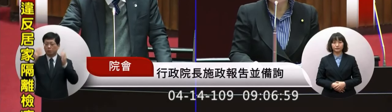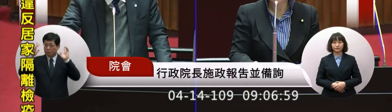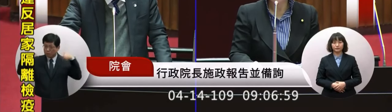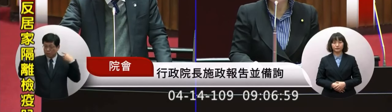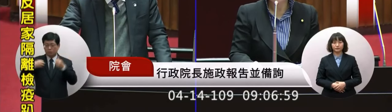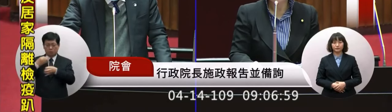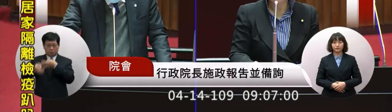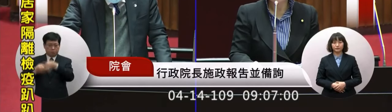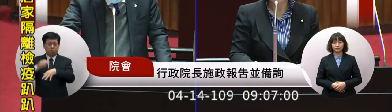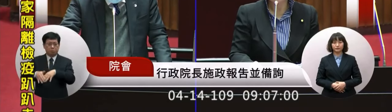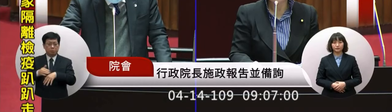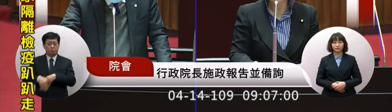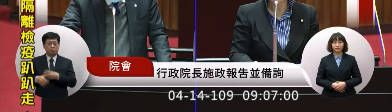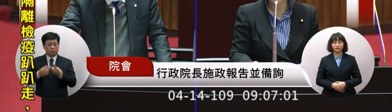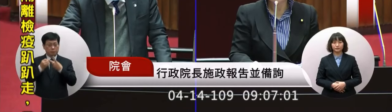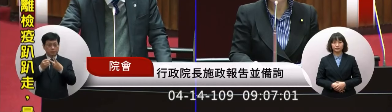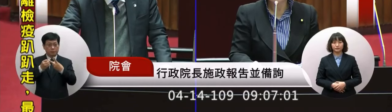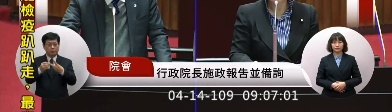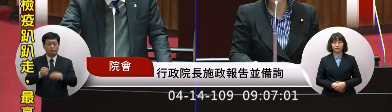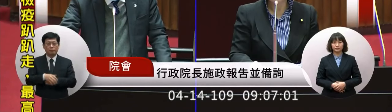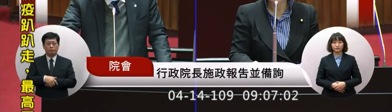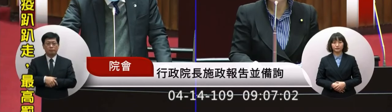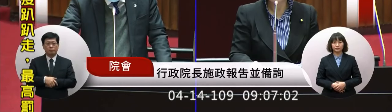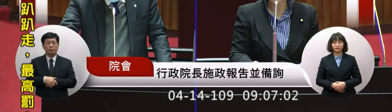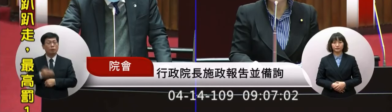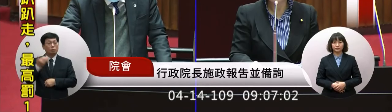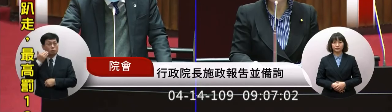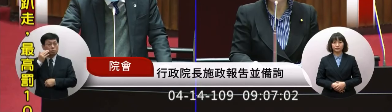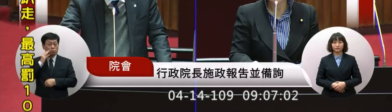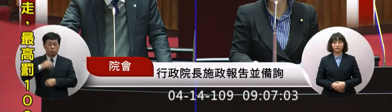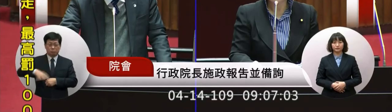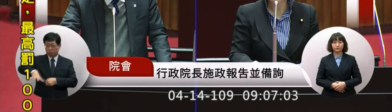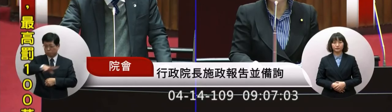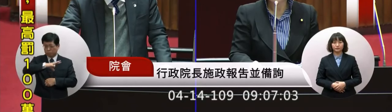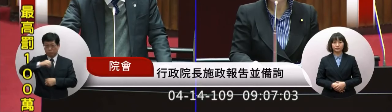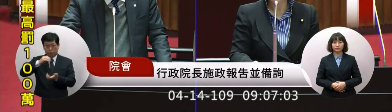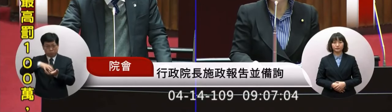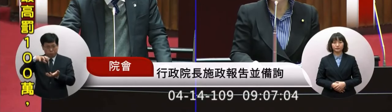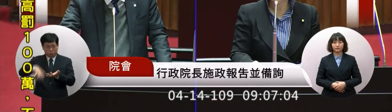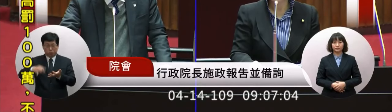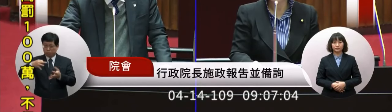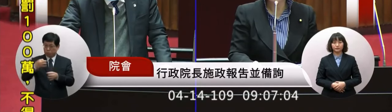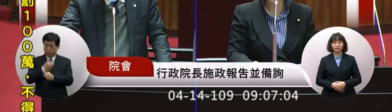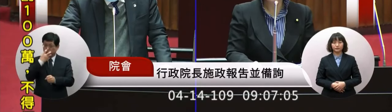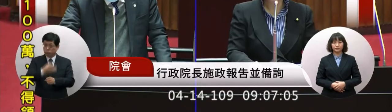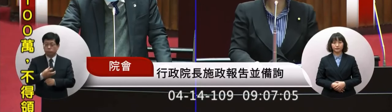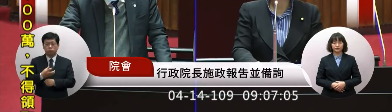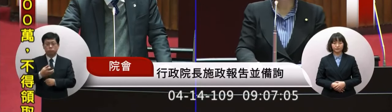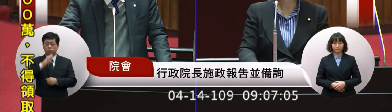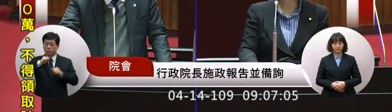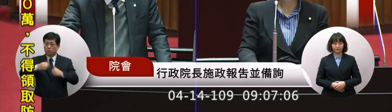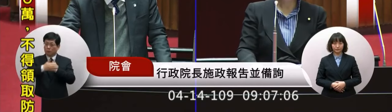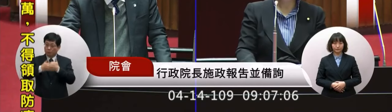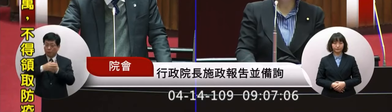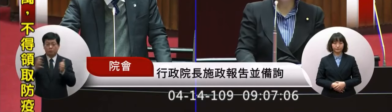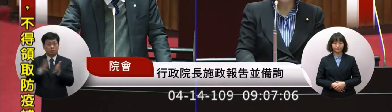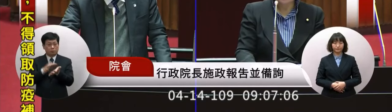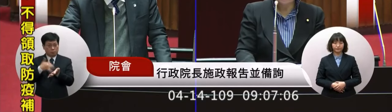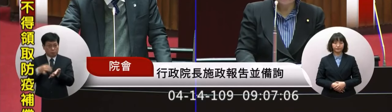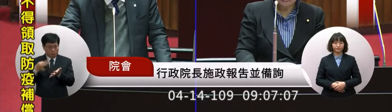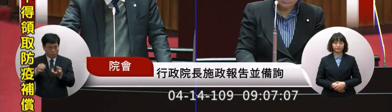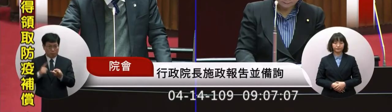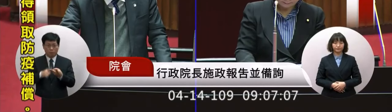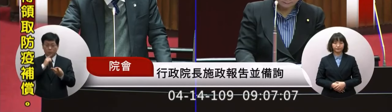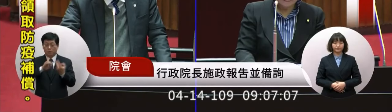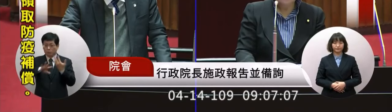常给薪。那另外第二点，我们针对所有医疗院所的损失，在不管是所有健保的总额或者是其